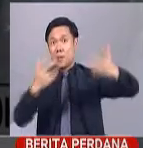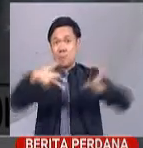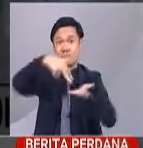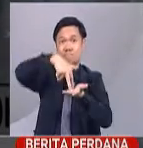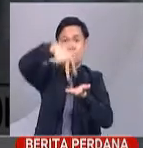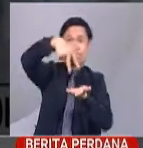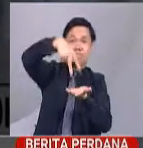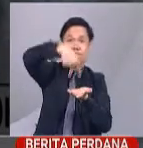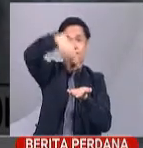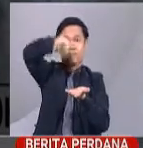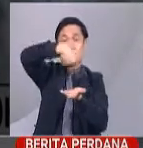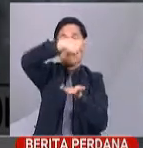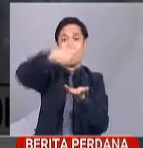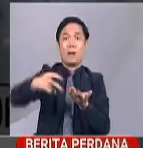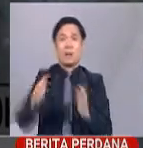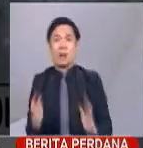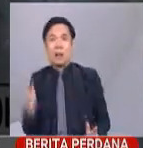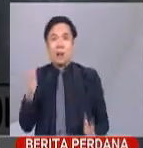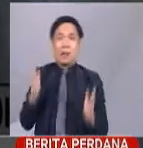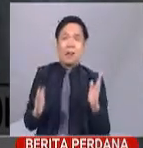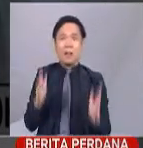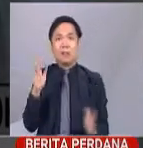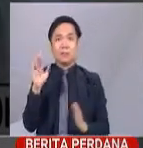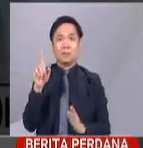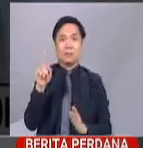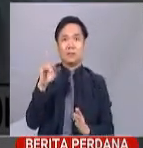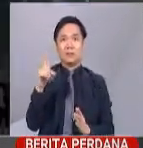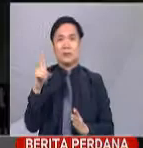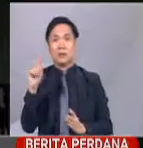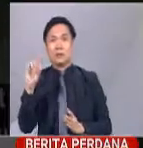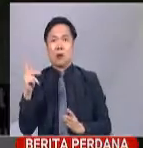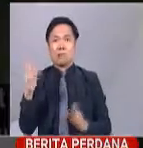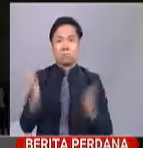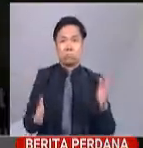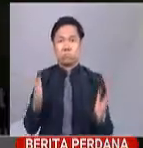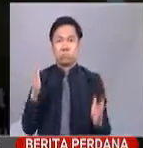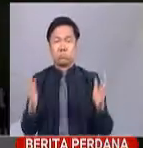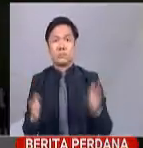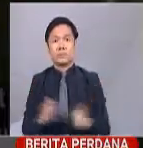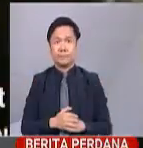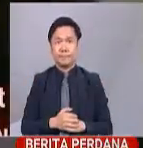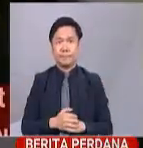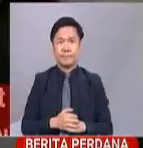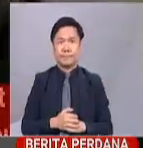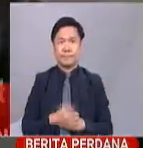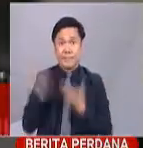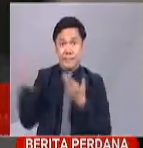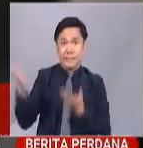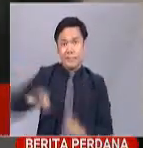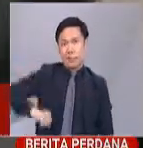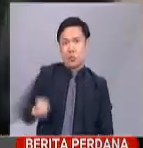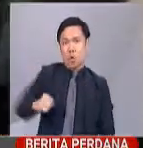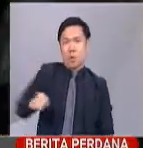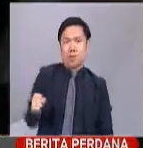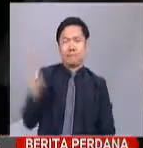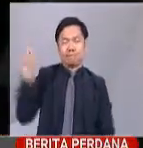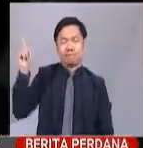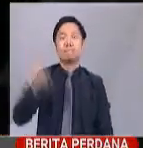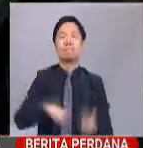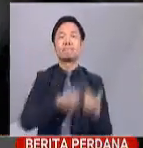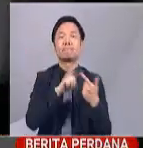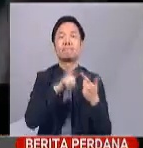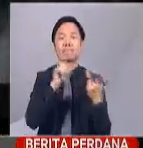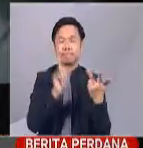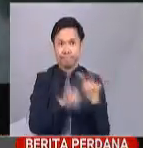TikTok. Kejadian berlaku di sepanjang runtuhan sebuah dinding Ravenscroft Castle yang terletak di Kirkcaldy, Scotland. Pelbagai usaha dilakukan